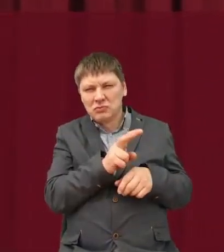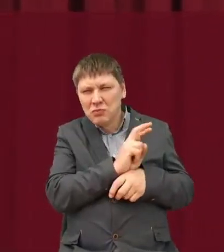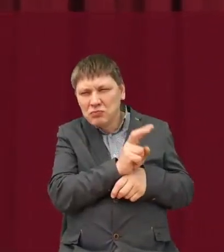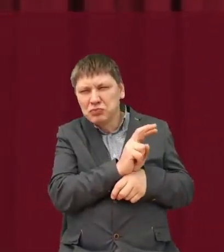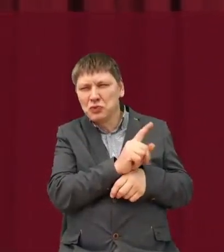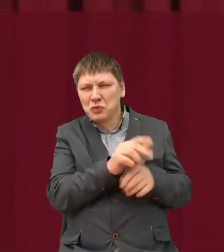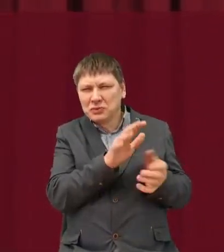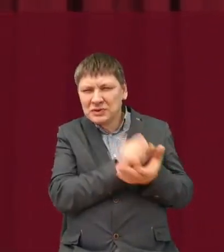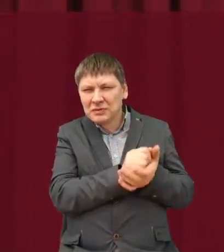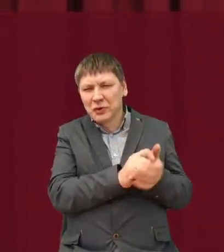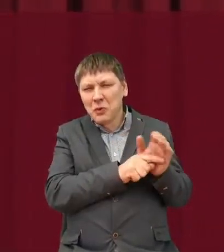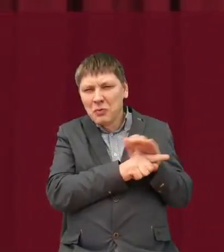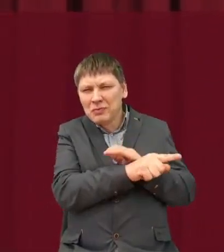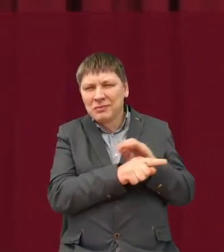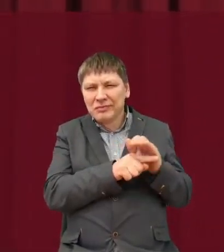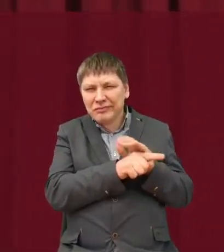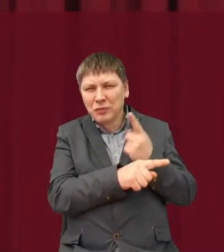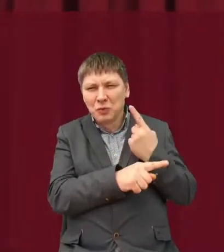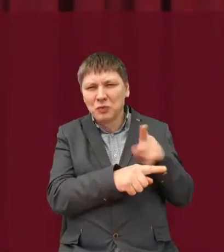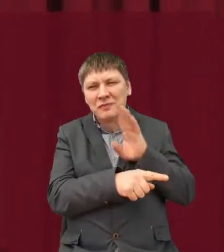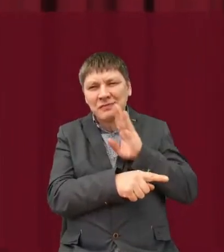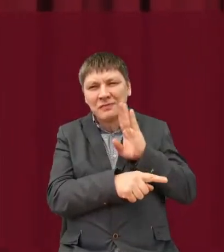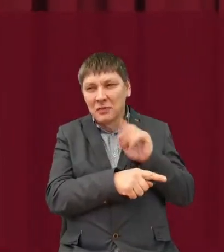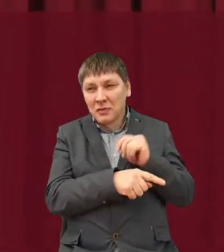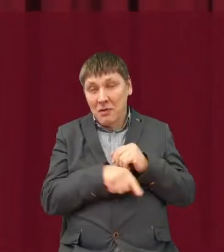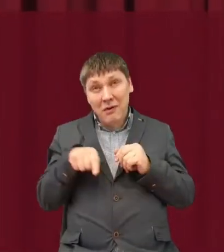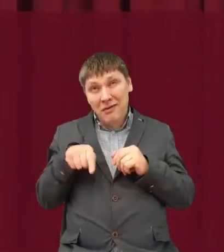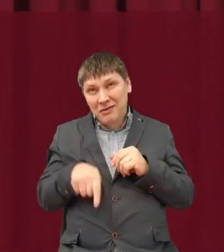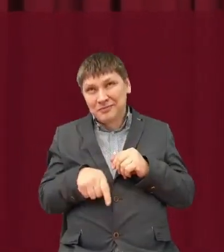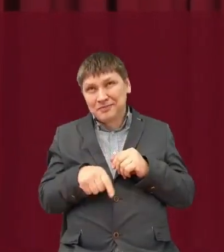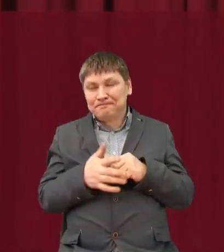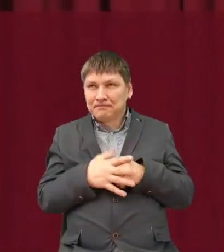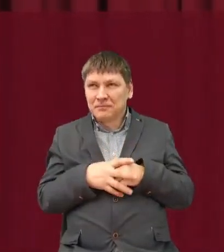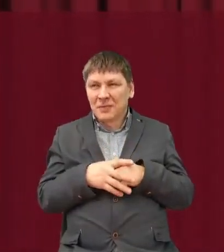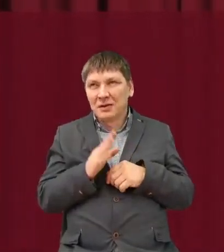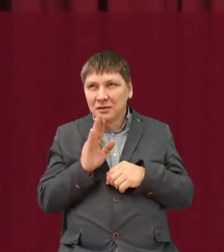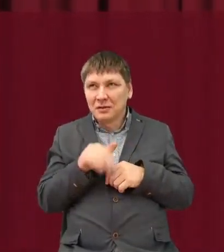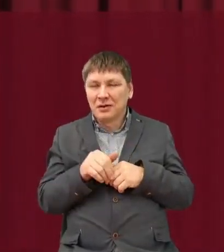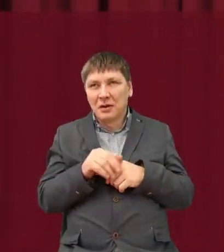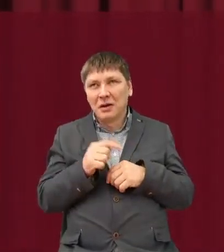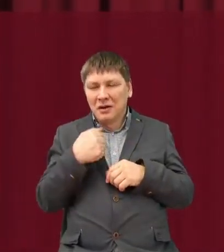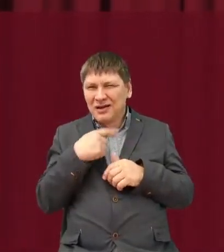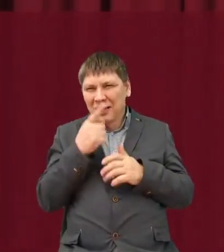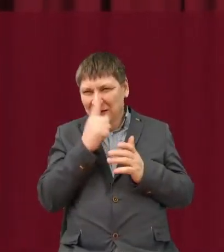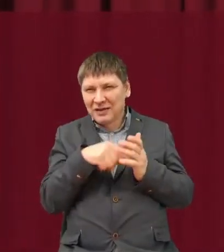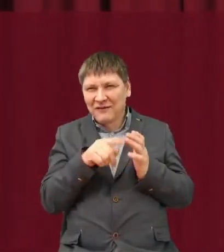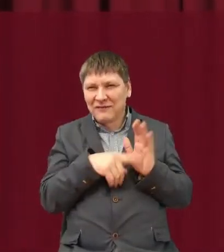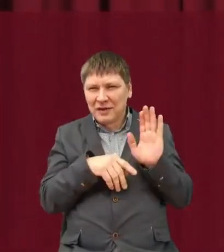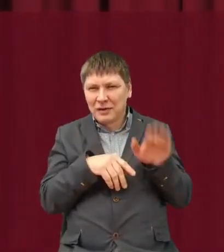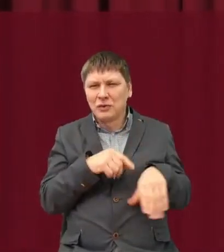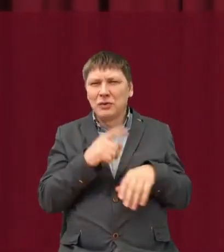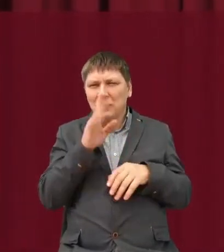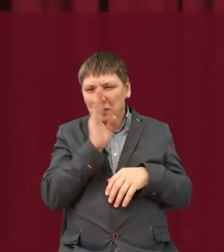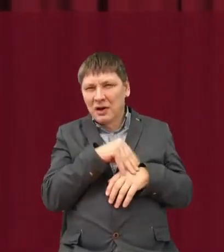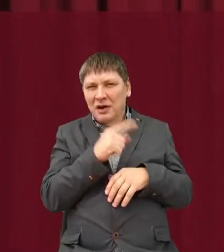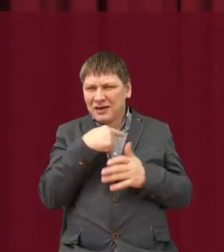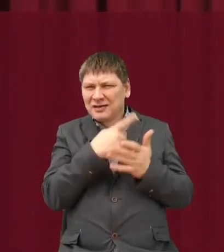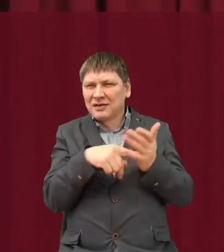не видя очевидных доказательств вот того состояния потому что хочется верить в лучшее эмоции